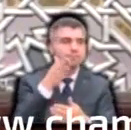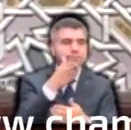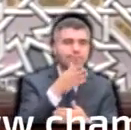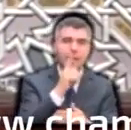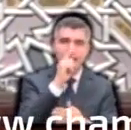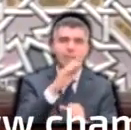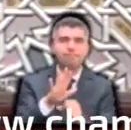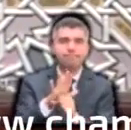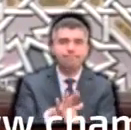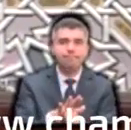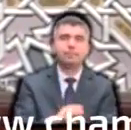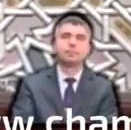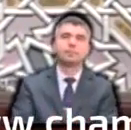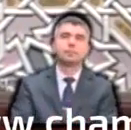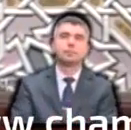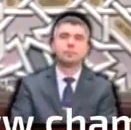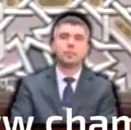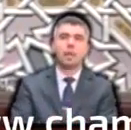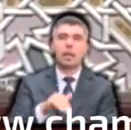التجمع الدستوري،